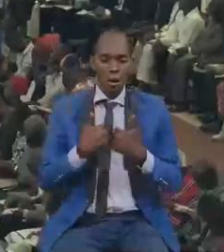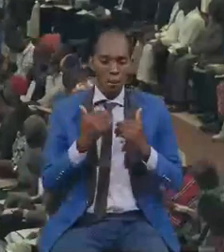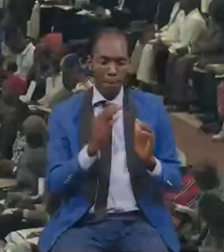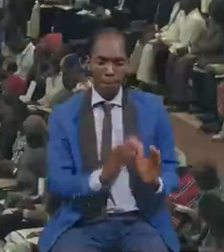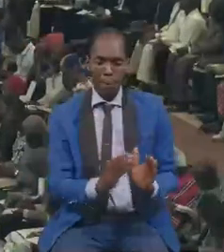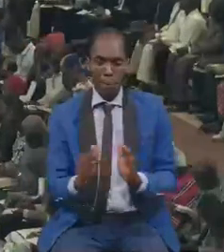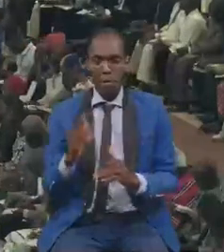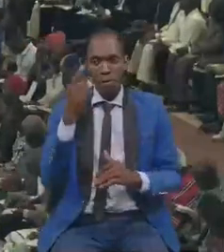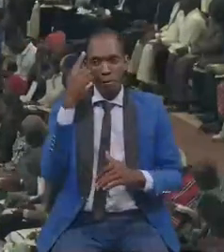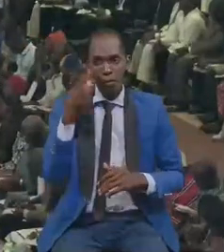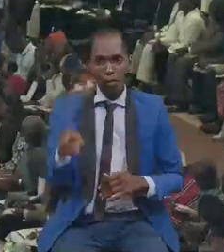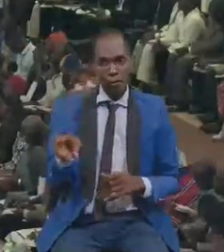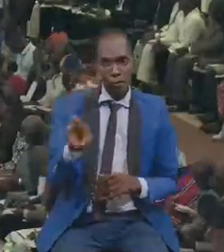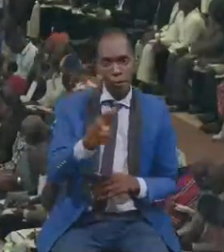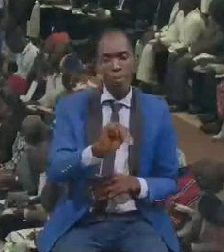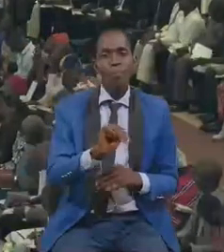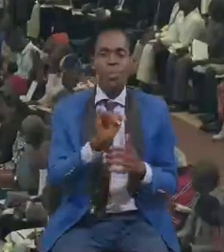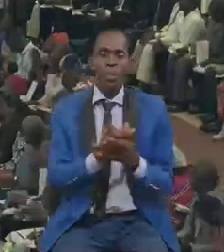préparées pour ceux qui l'aiment.